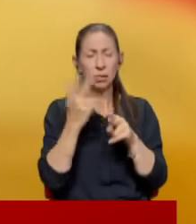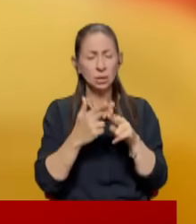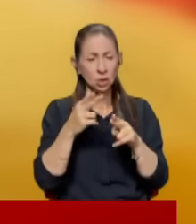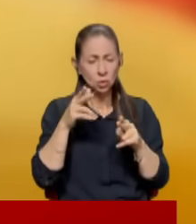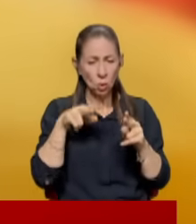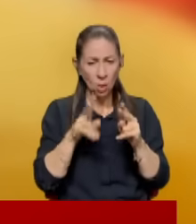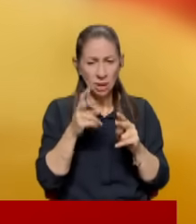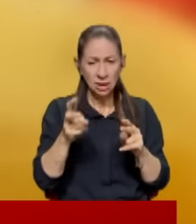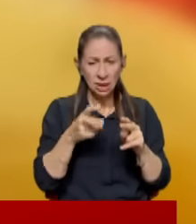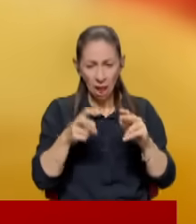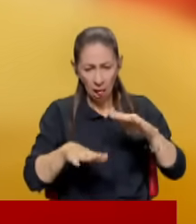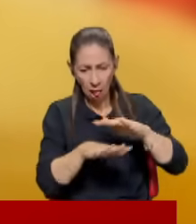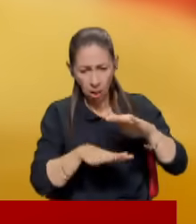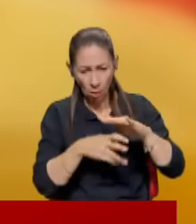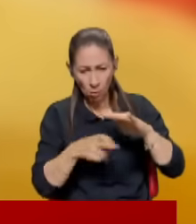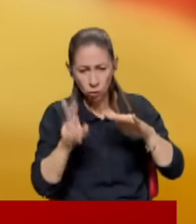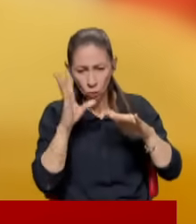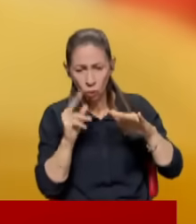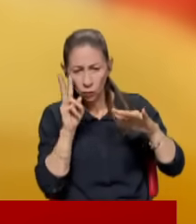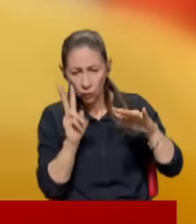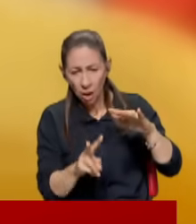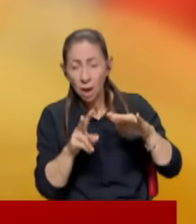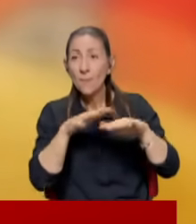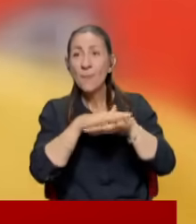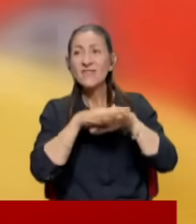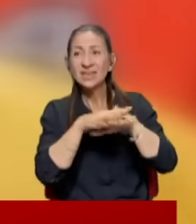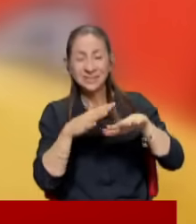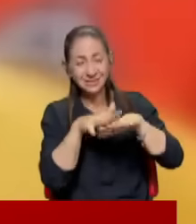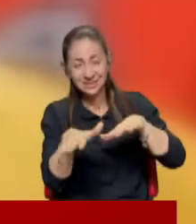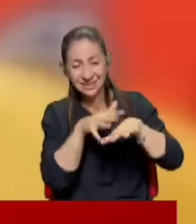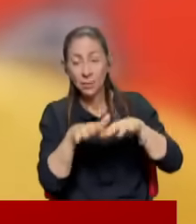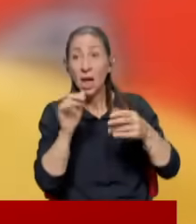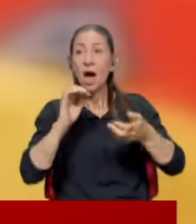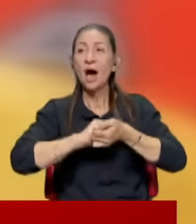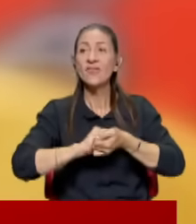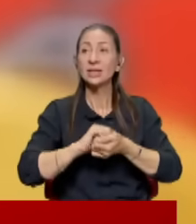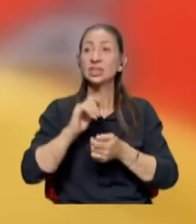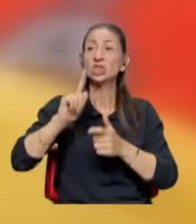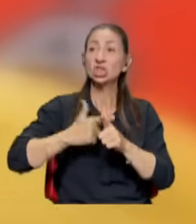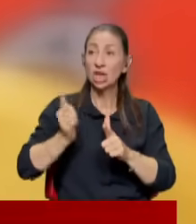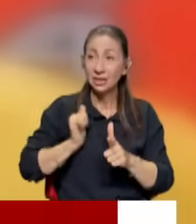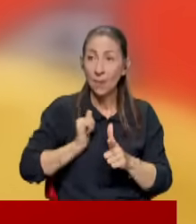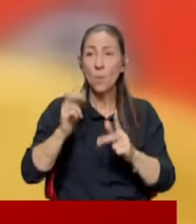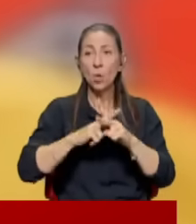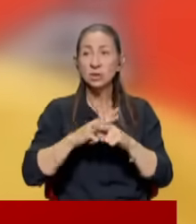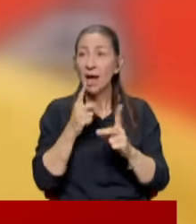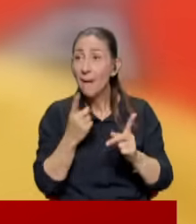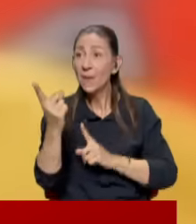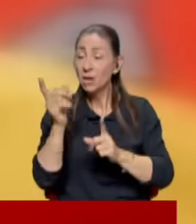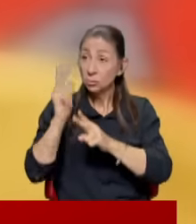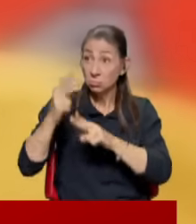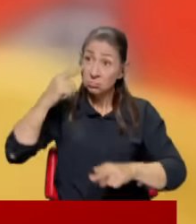kenarında tren raylarının altının boşaldığını fark ettim. Menfez patlamıştı. AFAD Genel Merkezi'ne, jandarmaya, polise ihbar